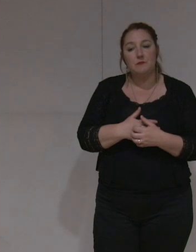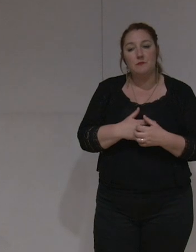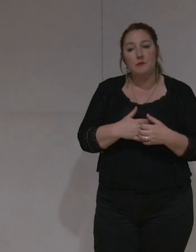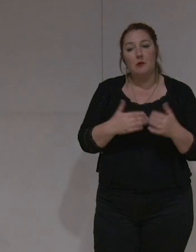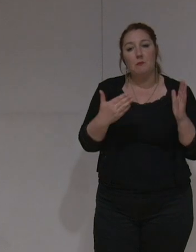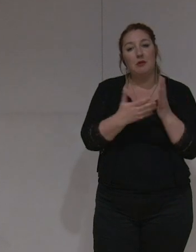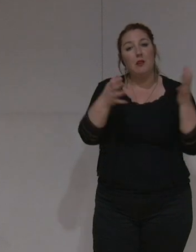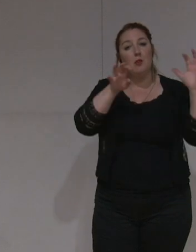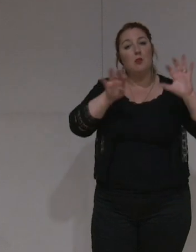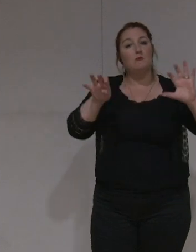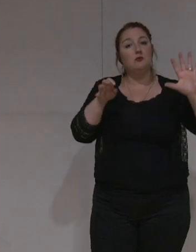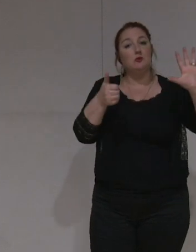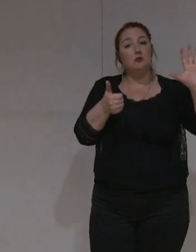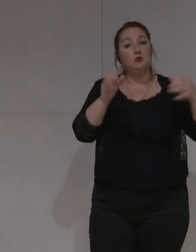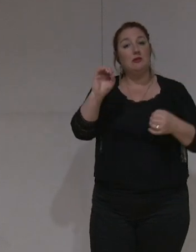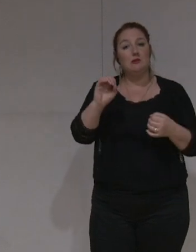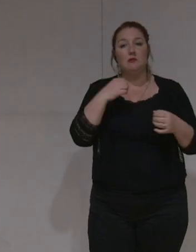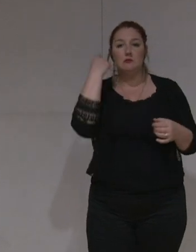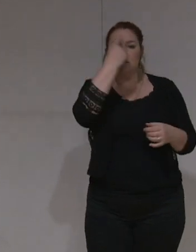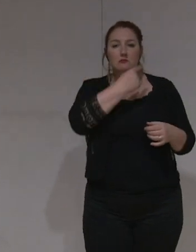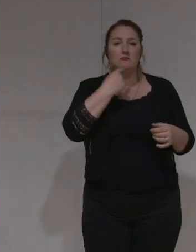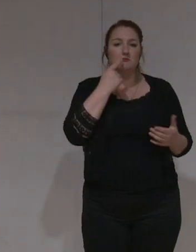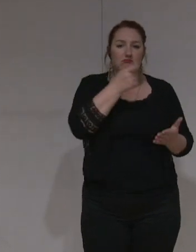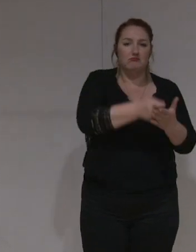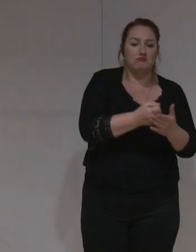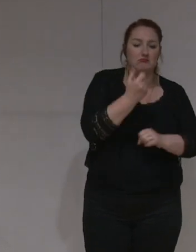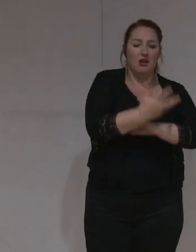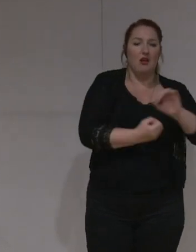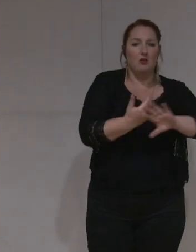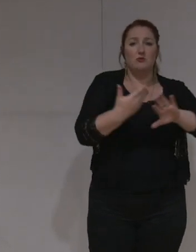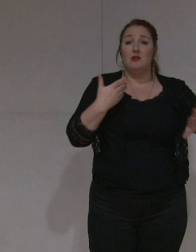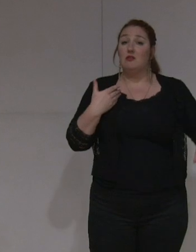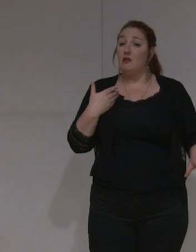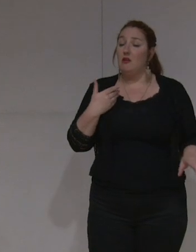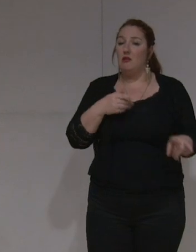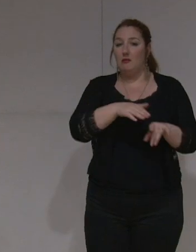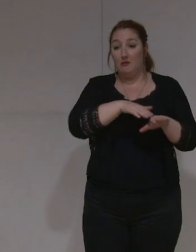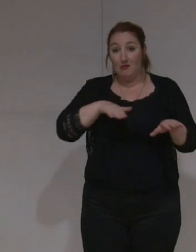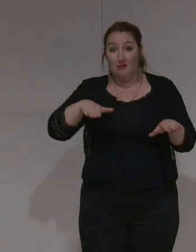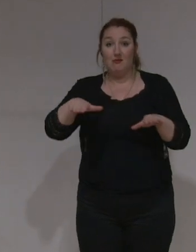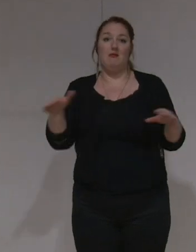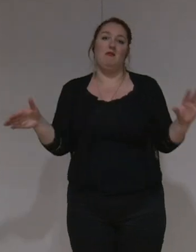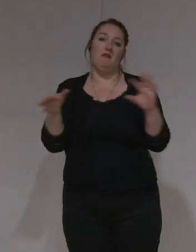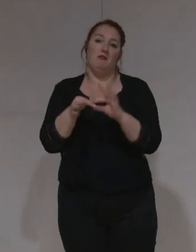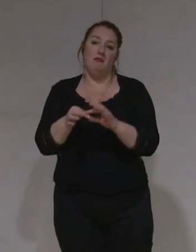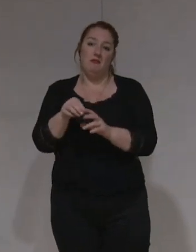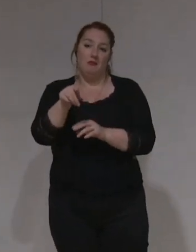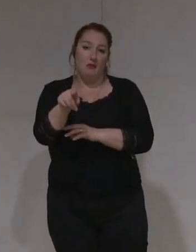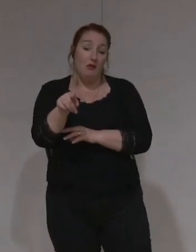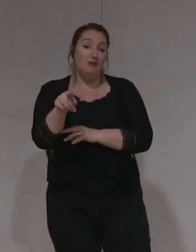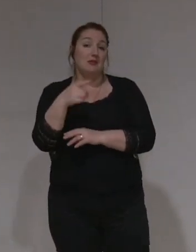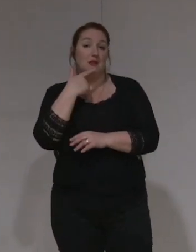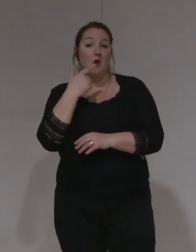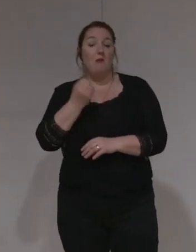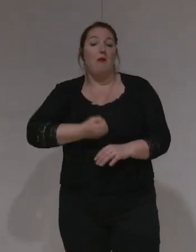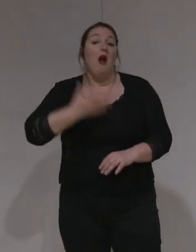1960 qui a été acquise il y a quelques années par le musée avec une œuvre donc d'après l'artepova c'est-à-dire